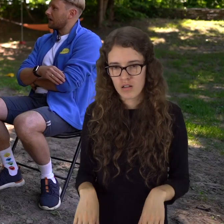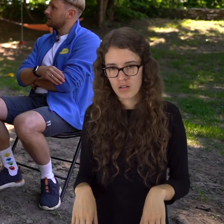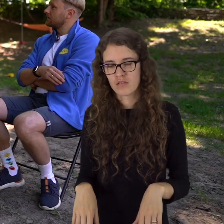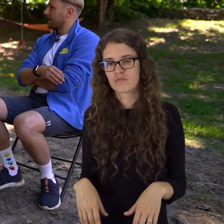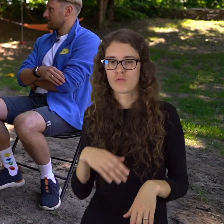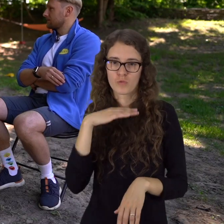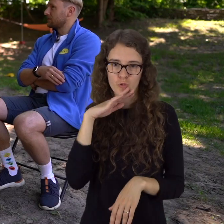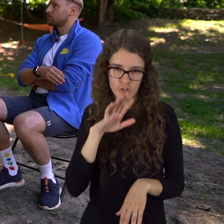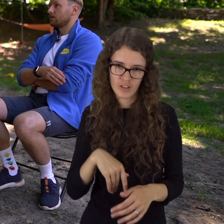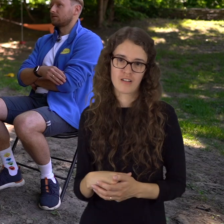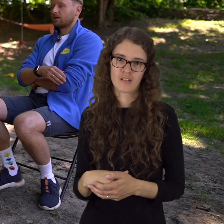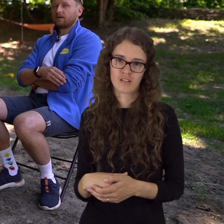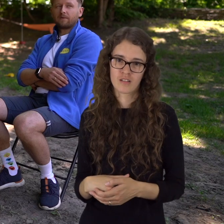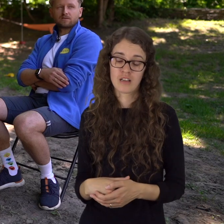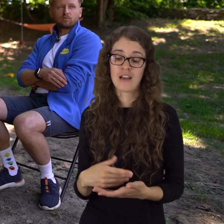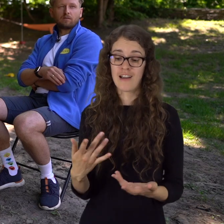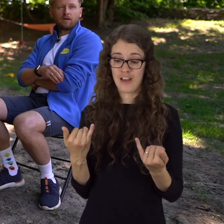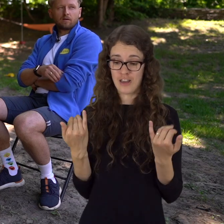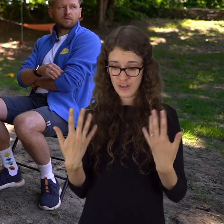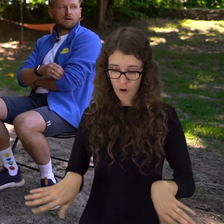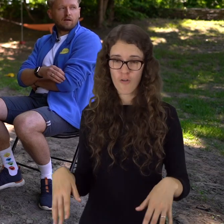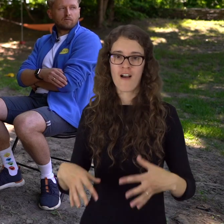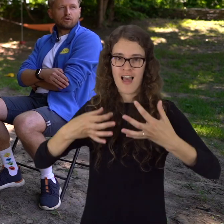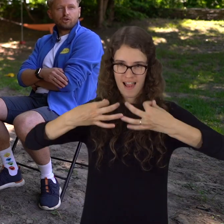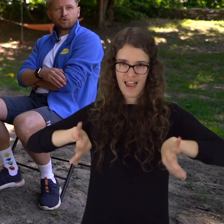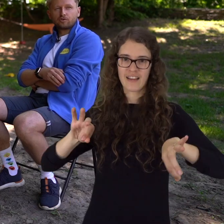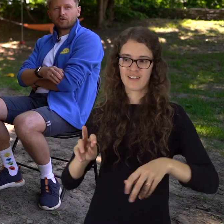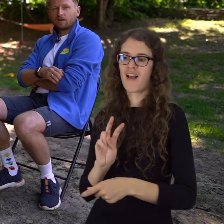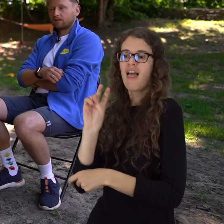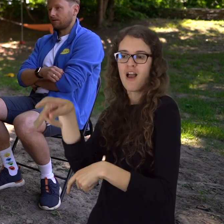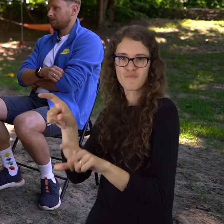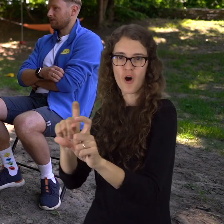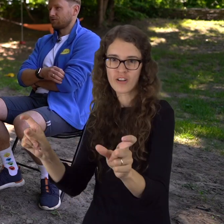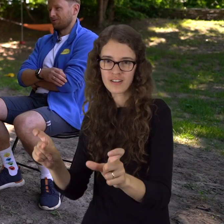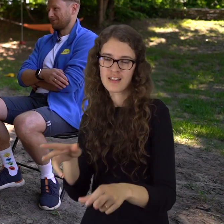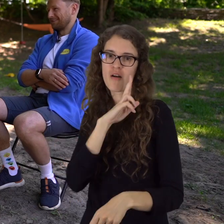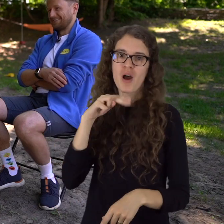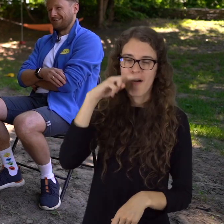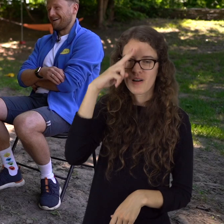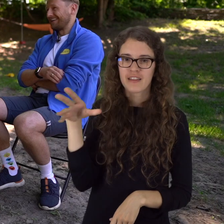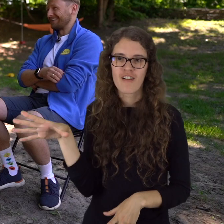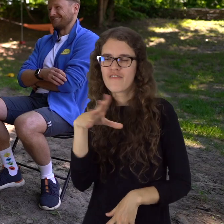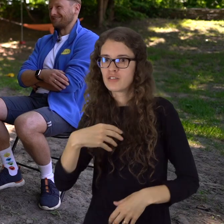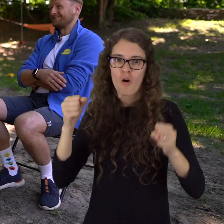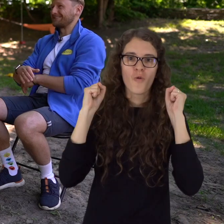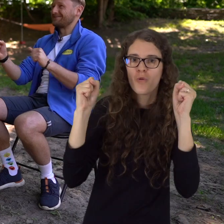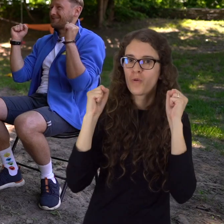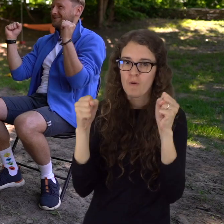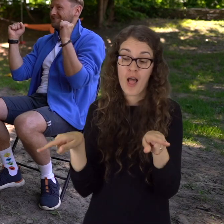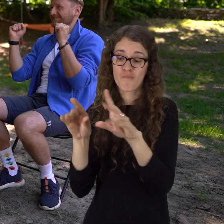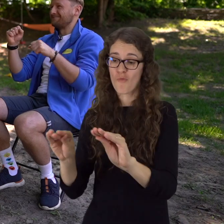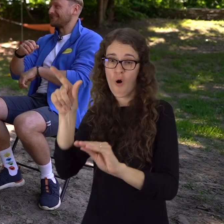kiek dar tai tęsis. Tai žinokit, tikrai, kai mes jau gebėjom ir galėjom grįžti čia, tai nežinau, tai tėveliai ten jau iš